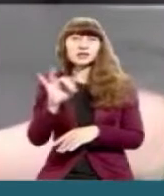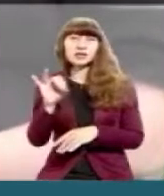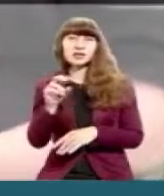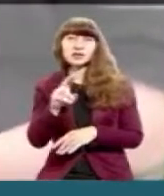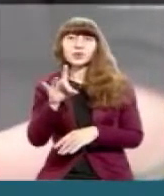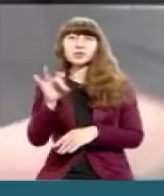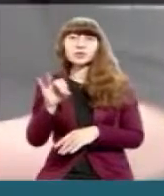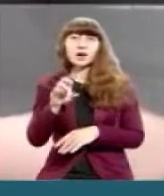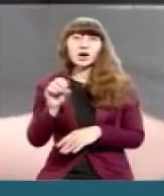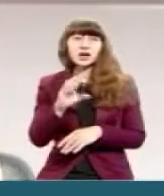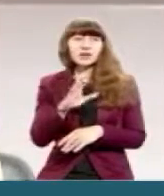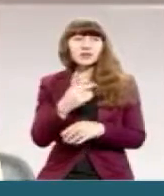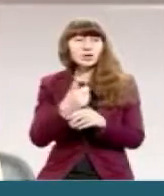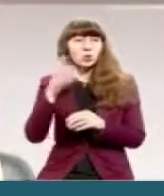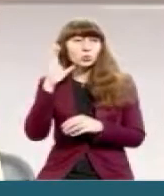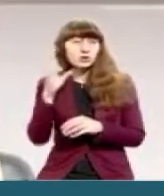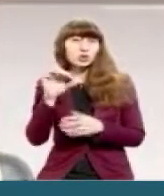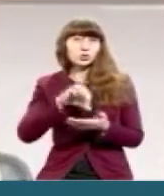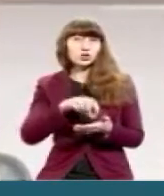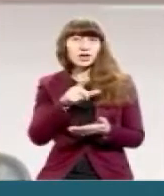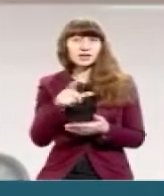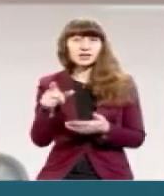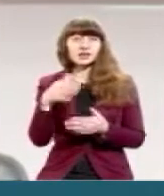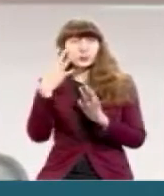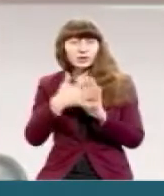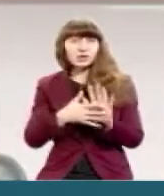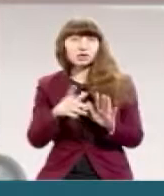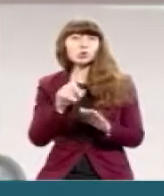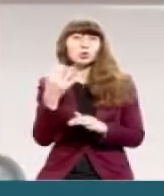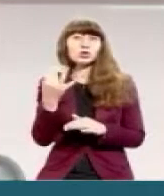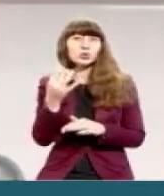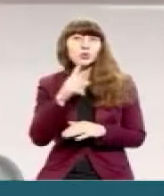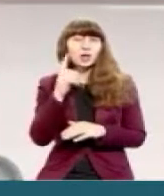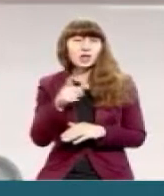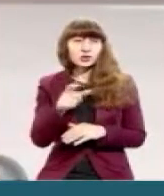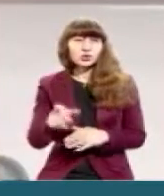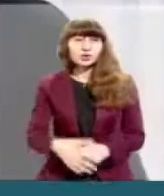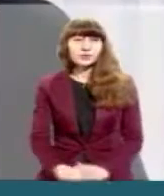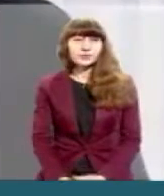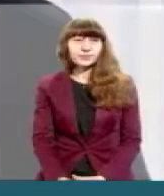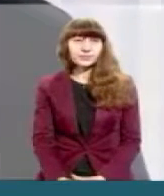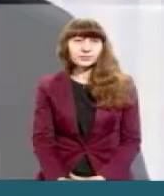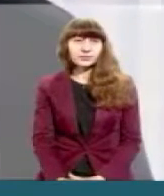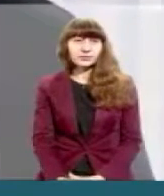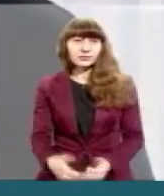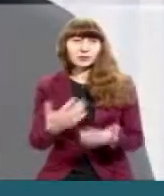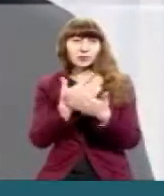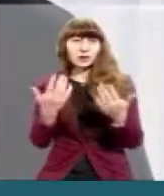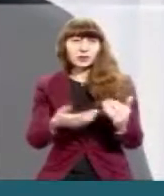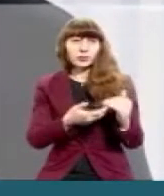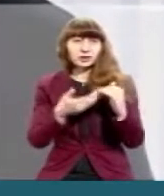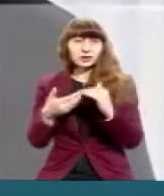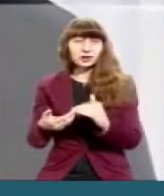услышать участников лагеря, понять, что интересует молодое поколение, помочь им в реализации их инициатив. Мы пригласили